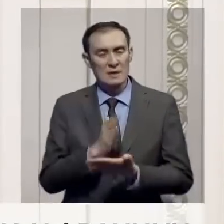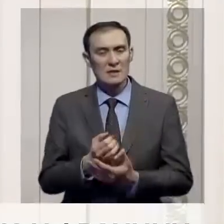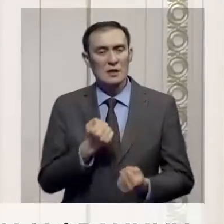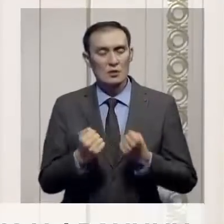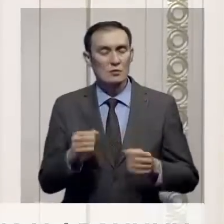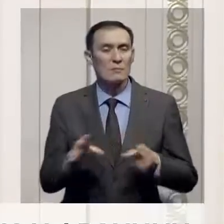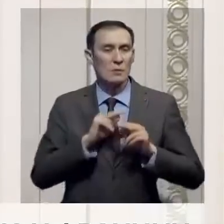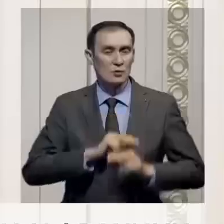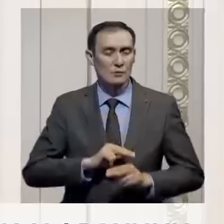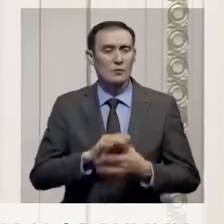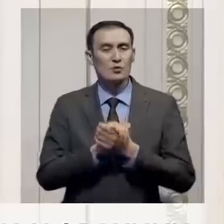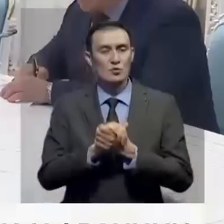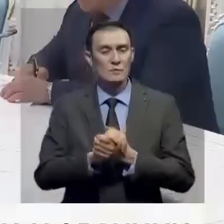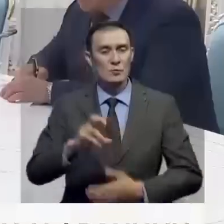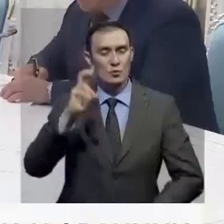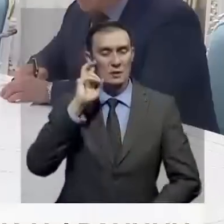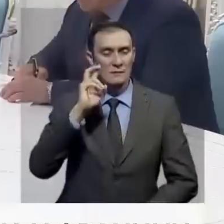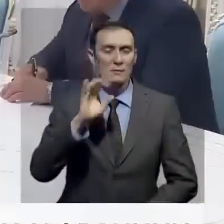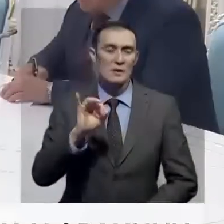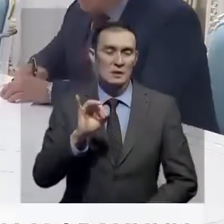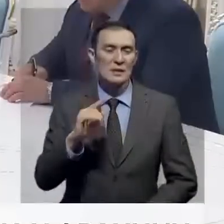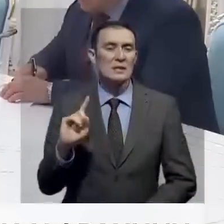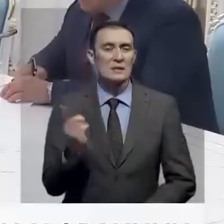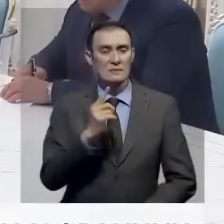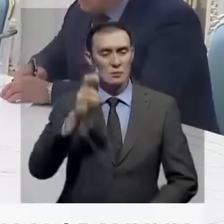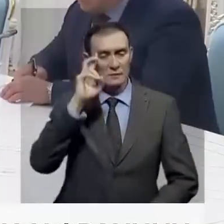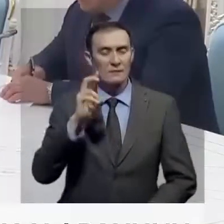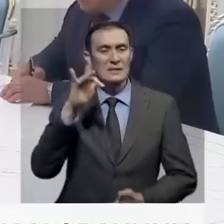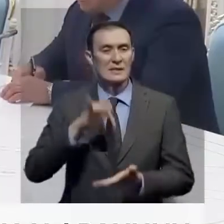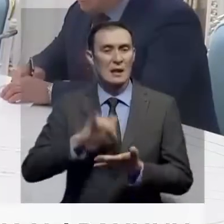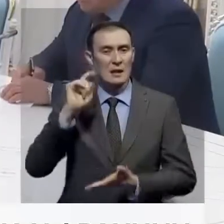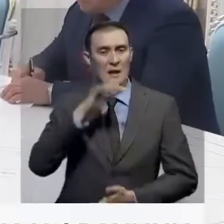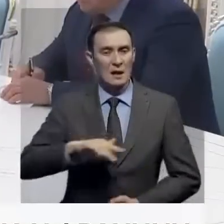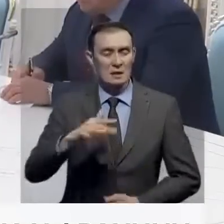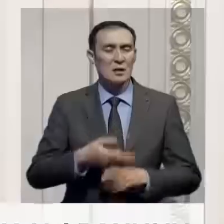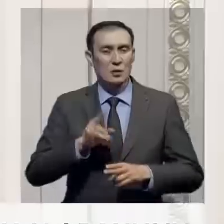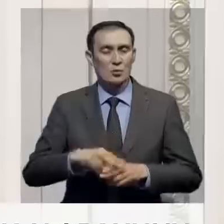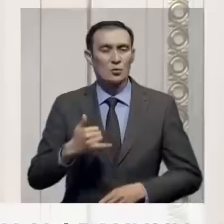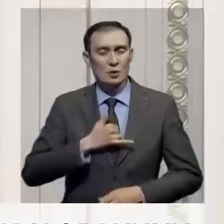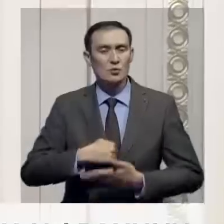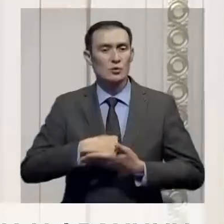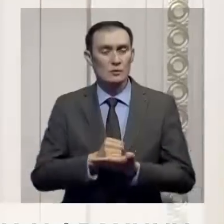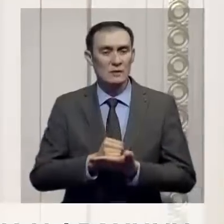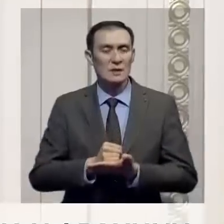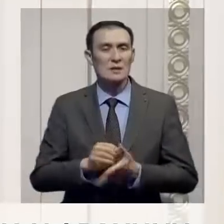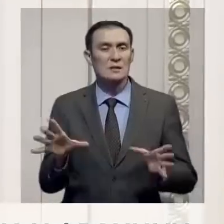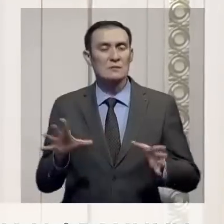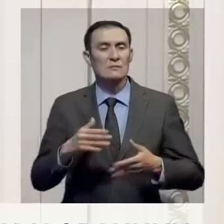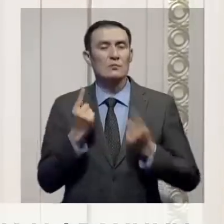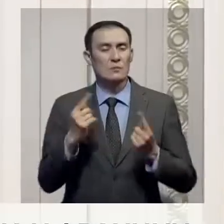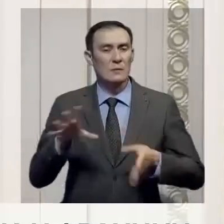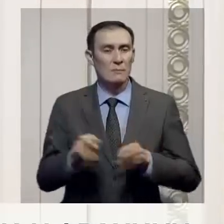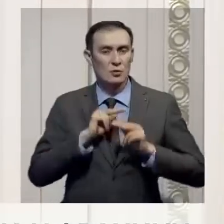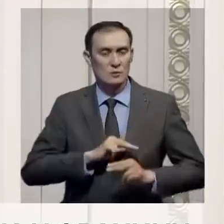надежным партнером, дружественным государством и единственной страной в Центральной Азии, с которой у нас установлено стратегическое